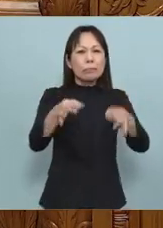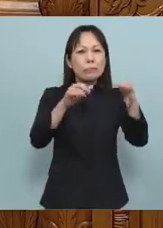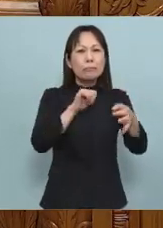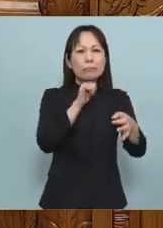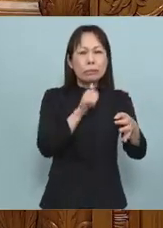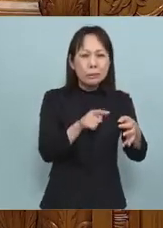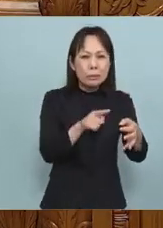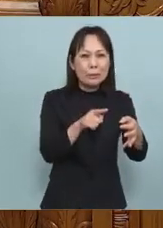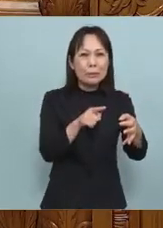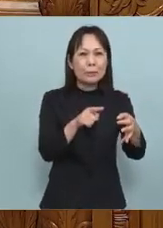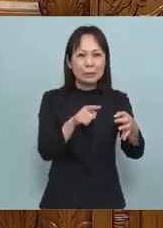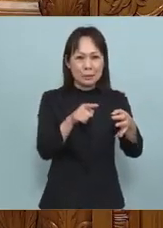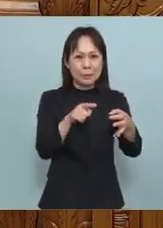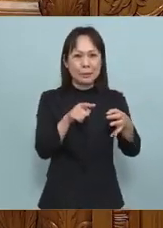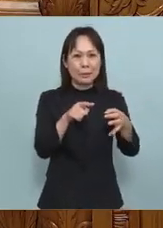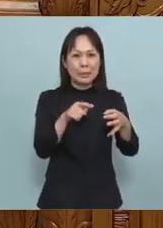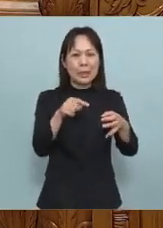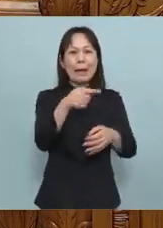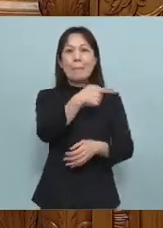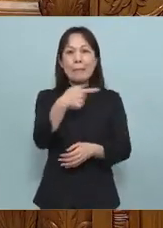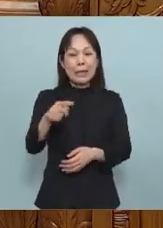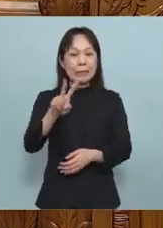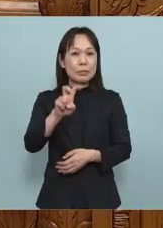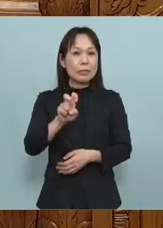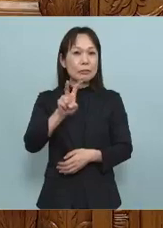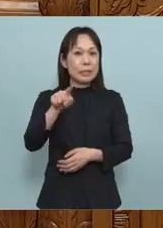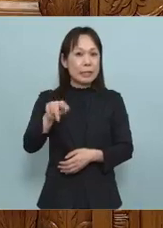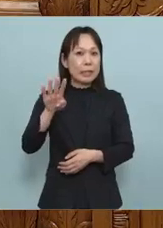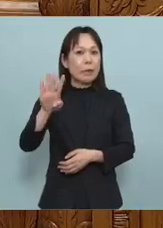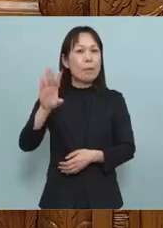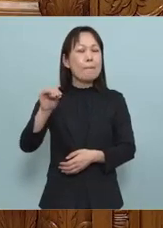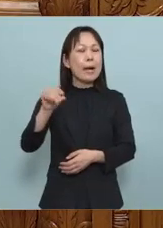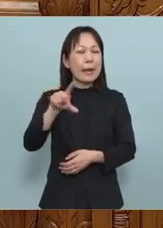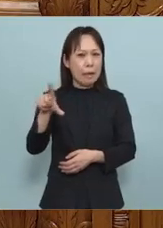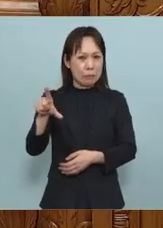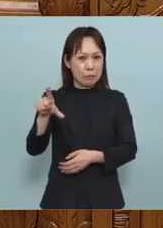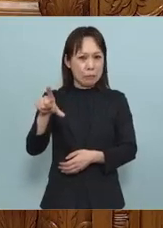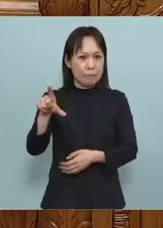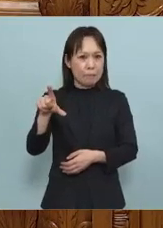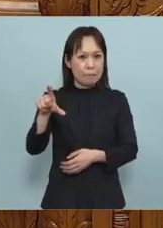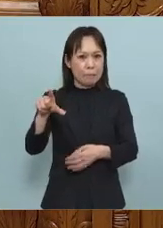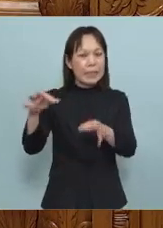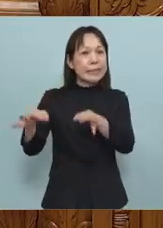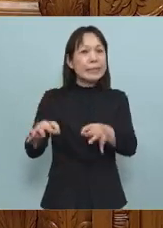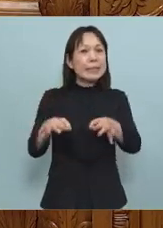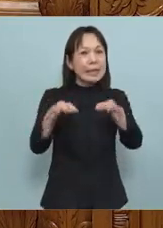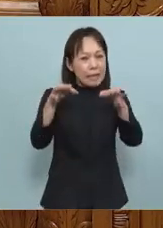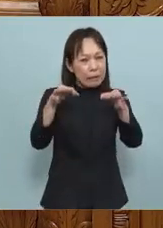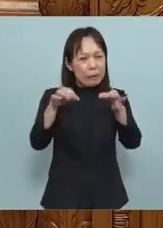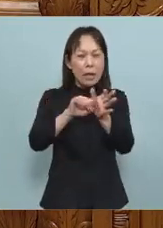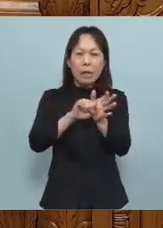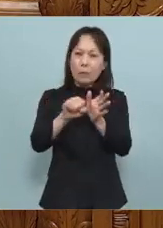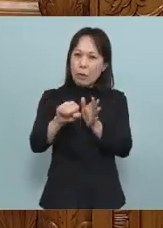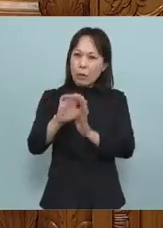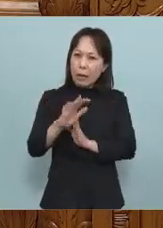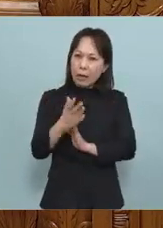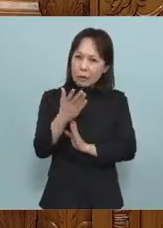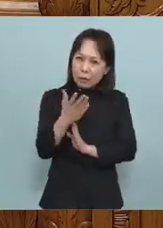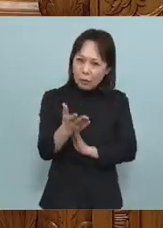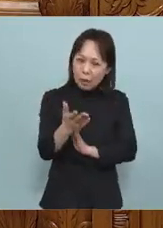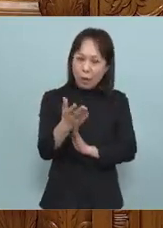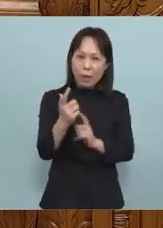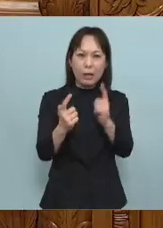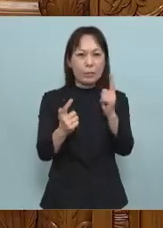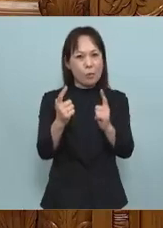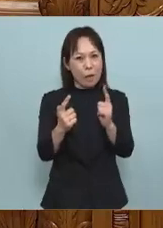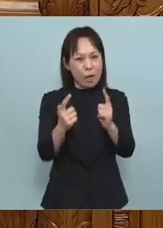金はマイナス 22.4 万円です。賃上げ減税は効果があったのでしょうか。し